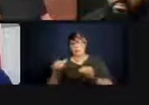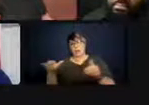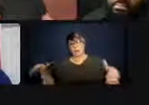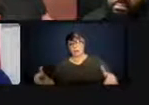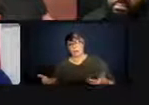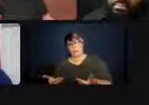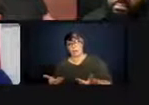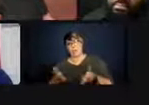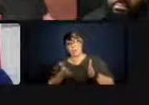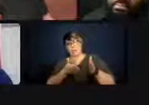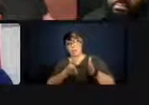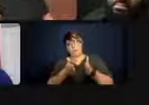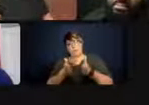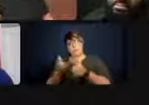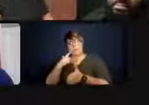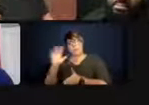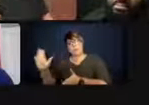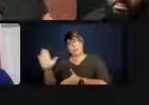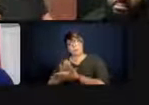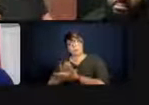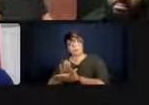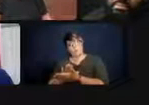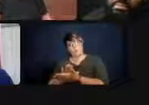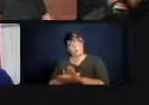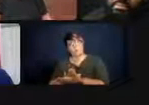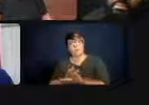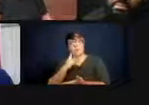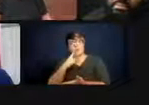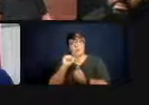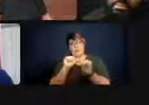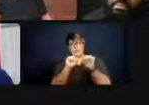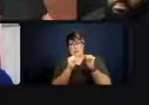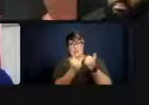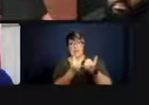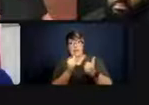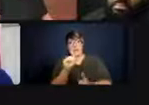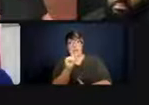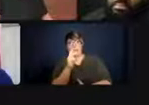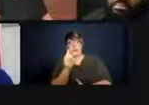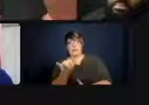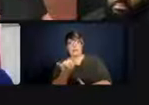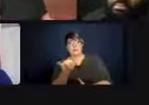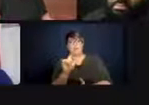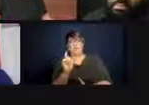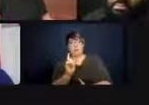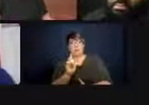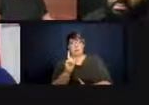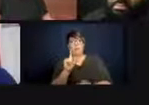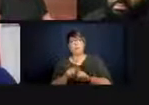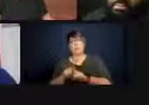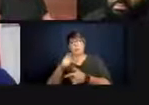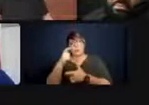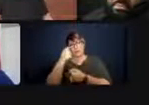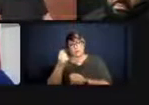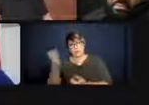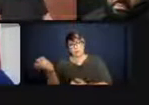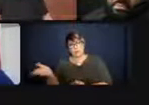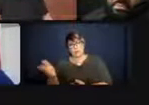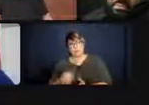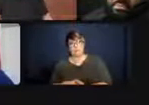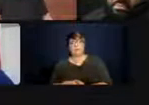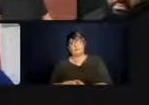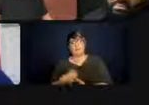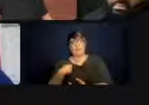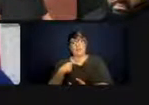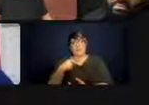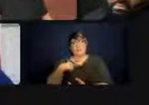المتعلقة بالمسارات والمكونات، كما ترون هنا على هذه الشريحة، ينبغي أن